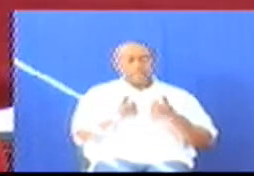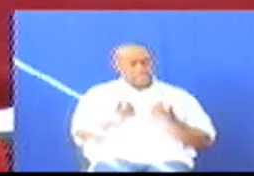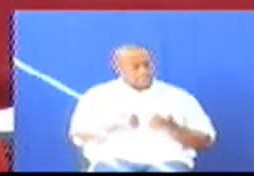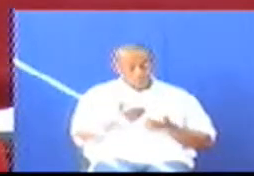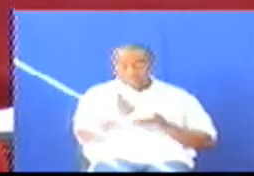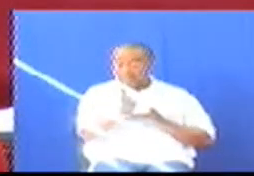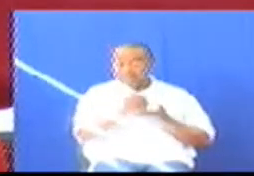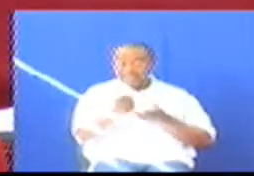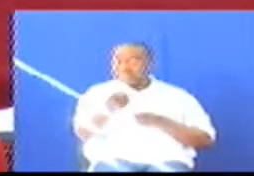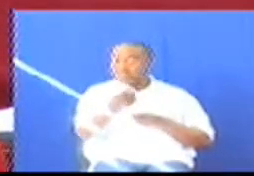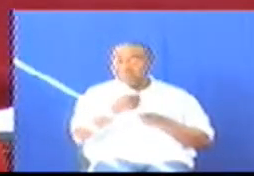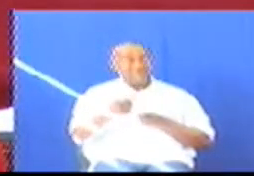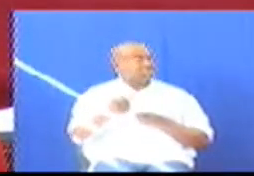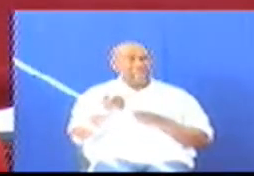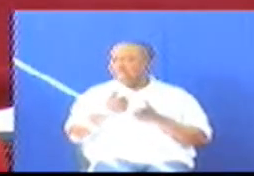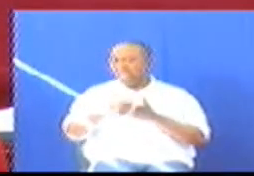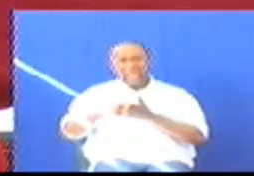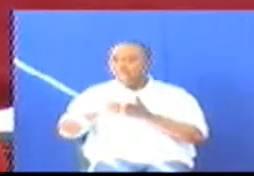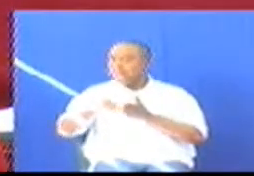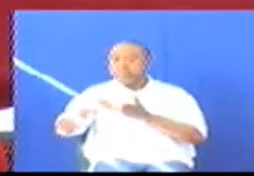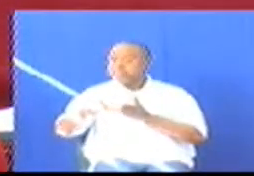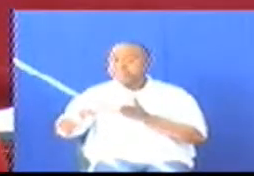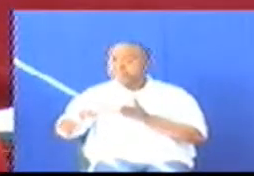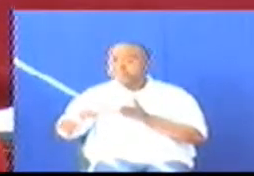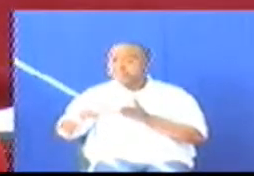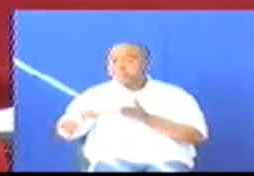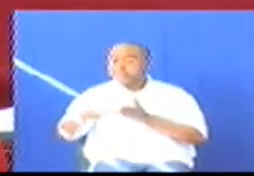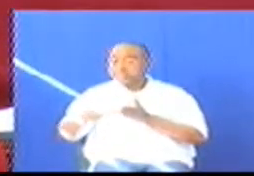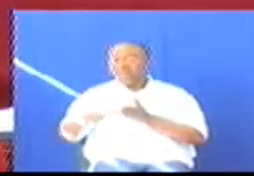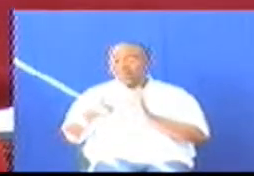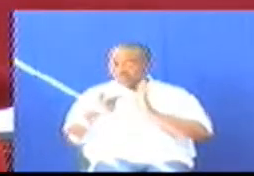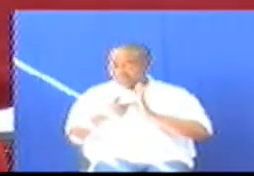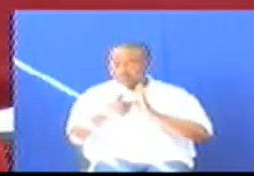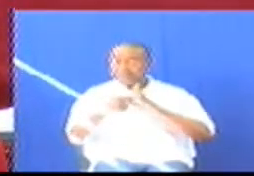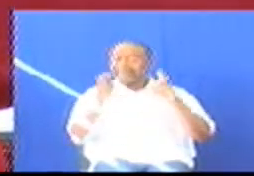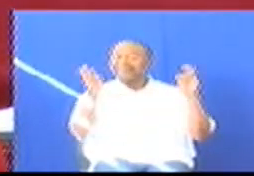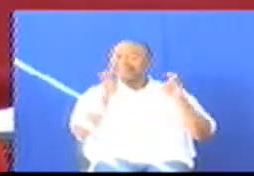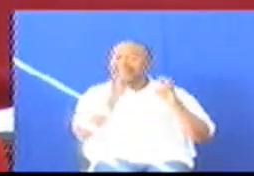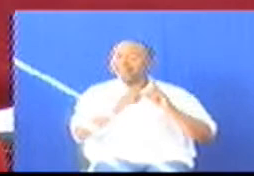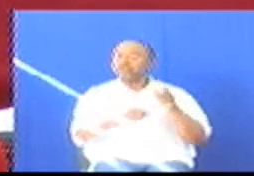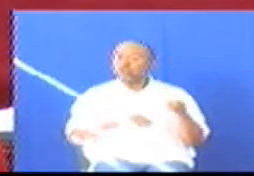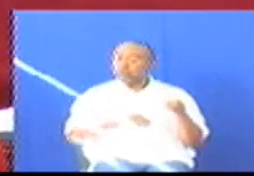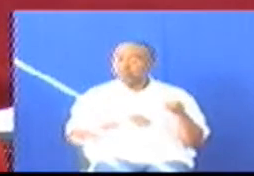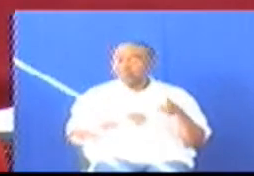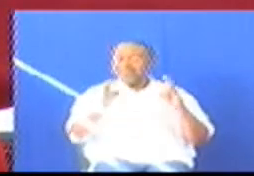yasiyolipika. Madeni yaliyopo yanaweza kuiua TANESCO. Ingawa